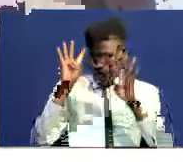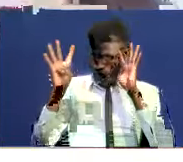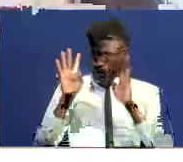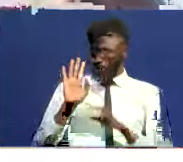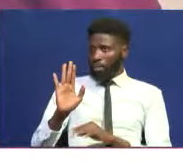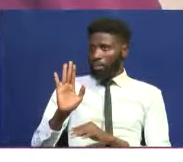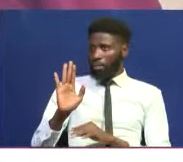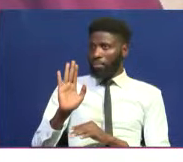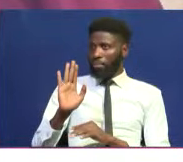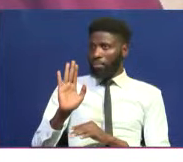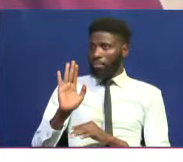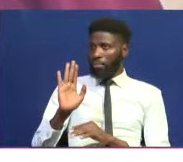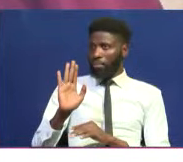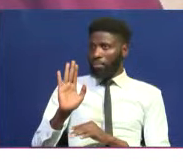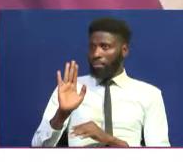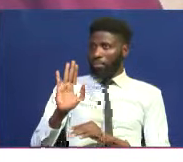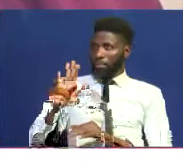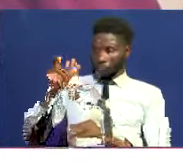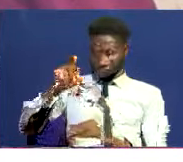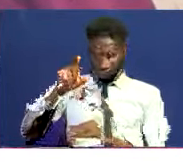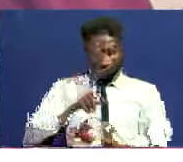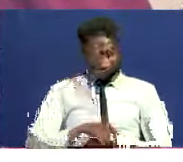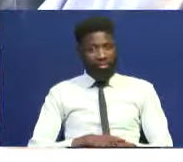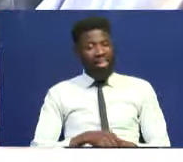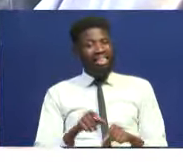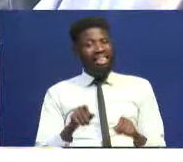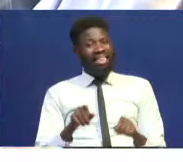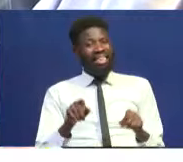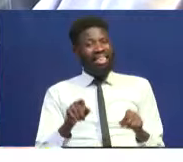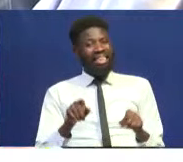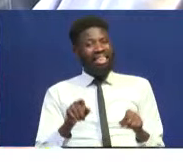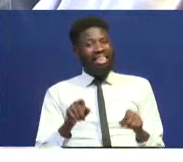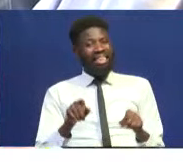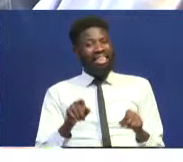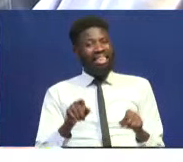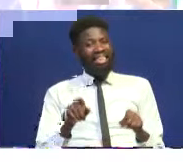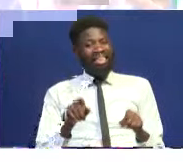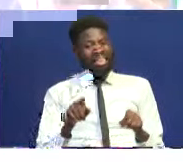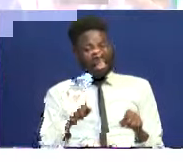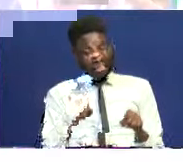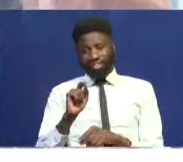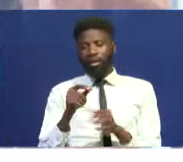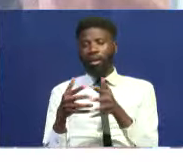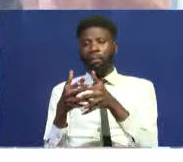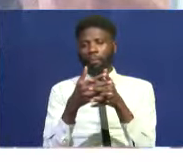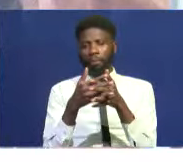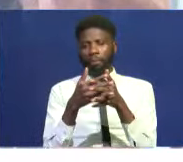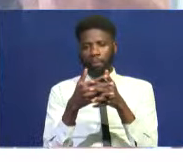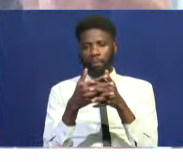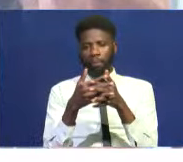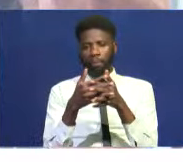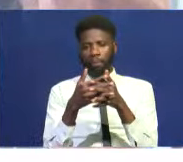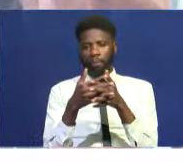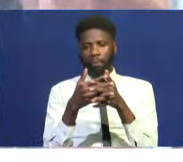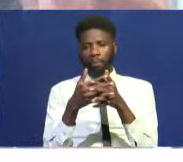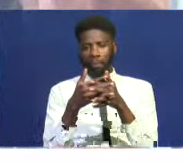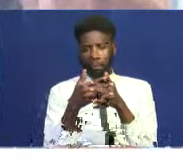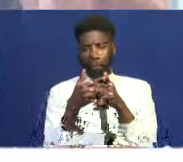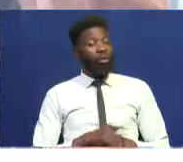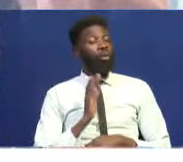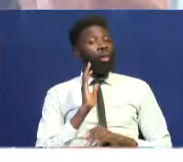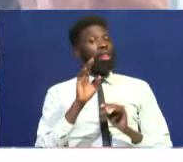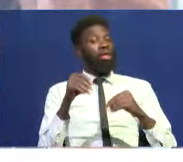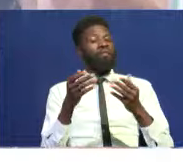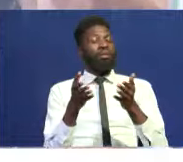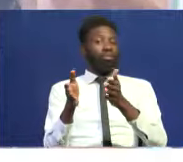Marekani wa Amerika. Waziri ya Babu na Mwamba kwa watu wenye talanta